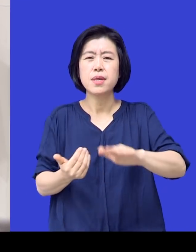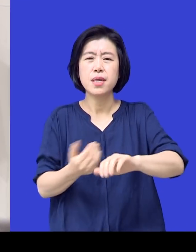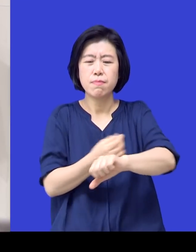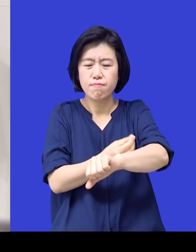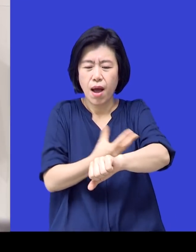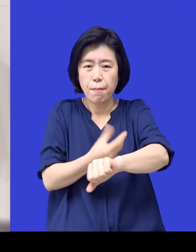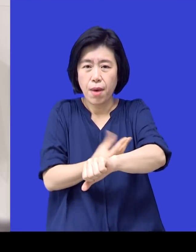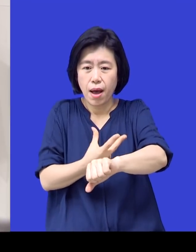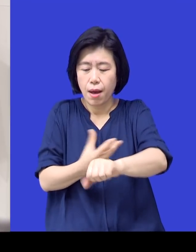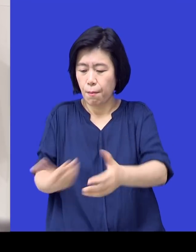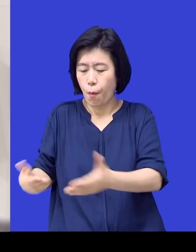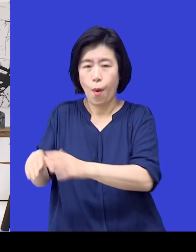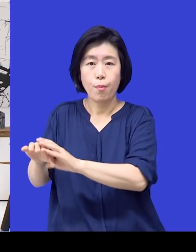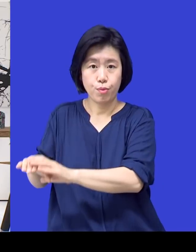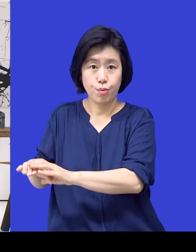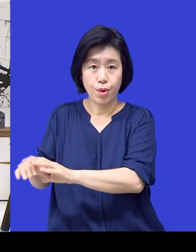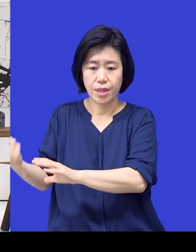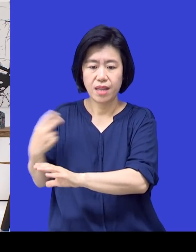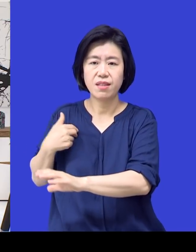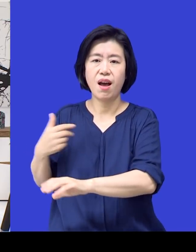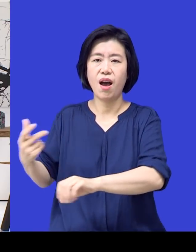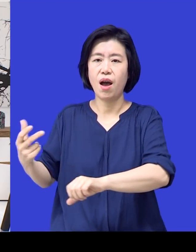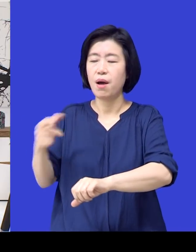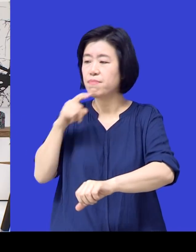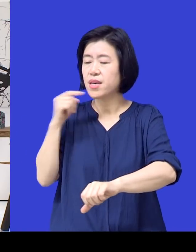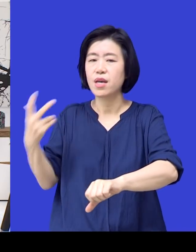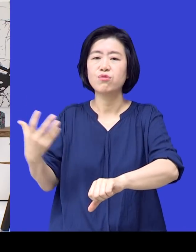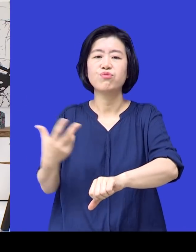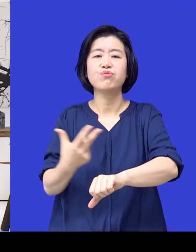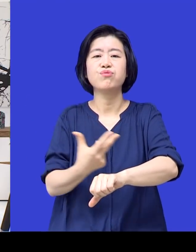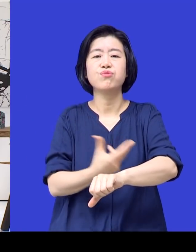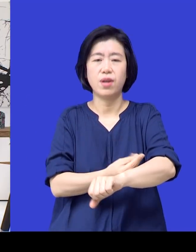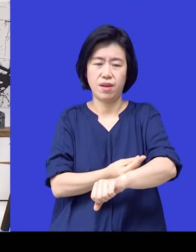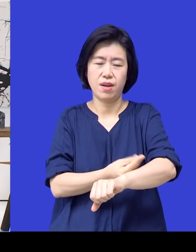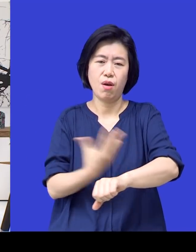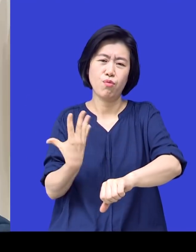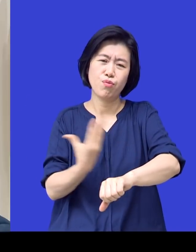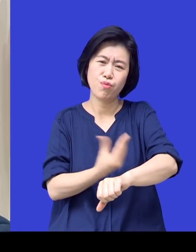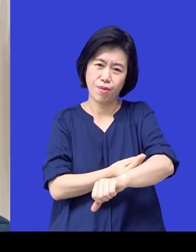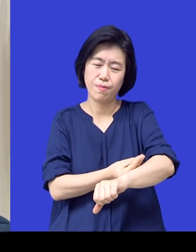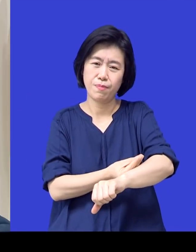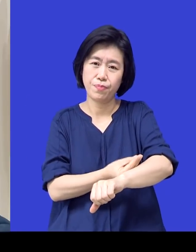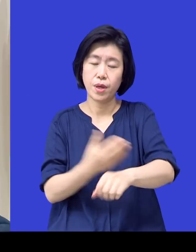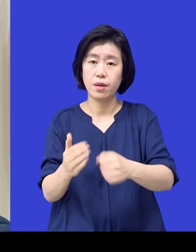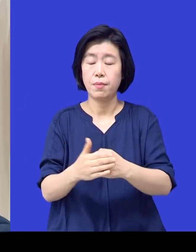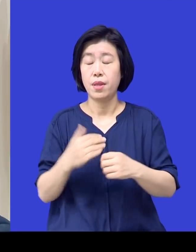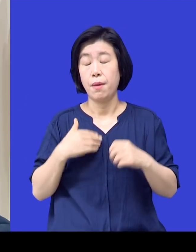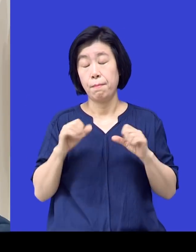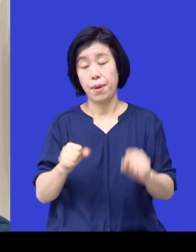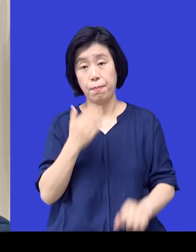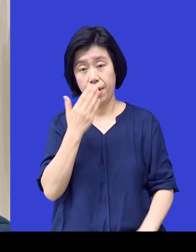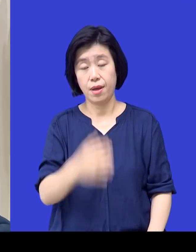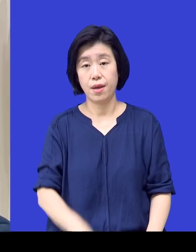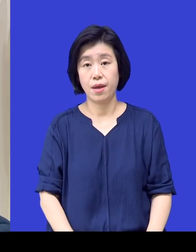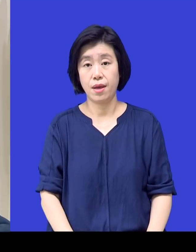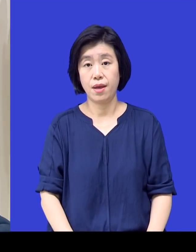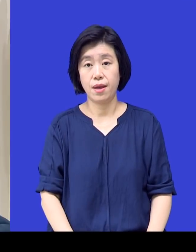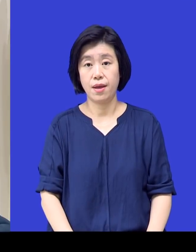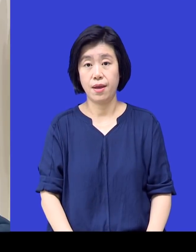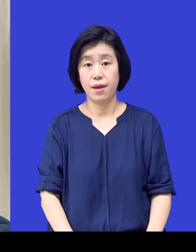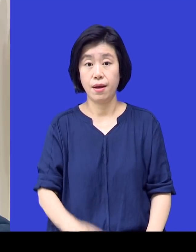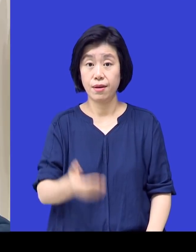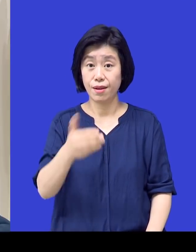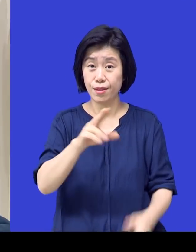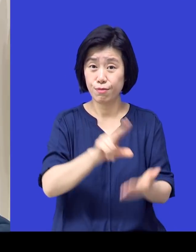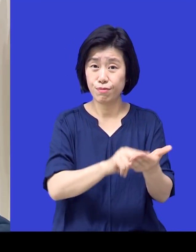다시 받아서 살게 됐어요. 이제 그 뒤로 스케줄은 그대로고 이제